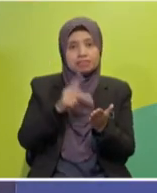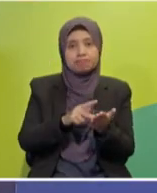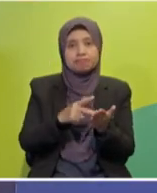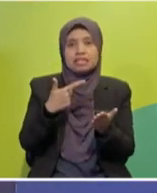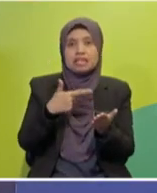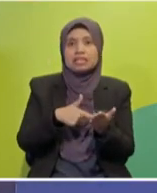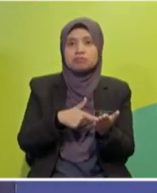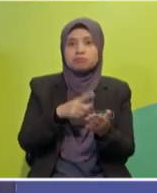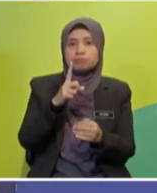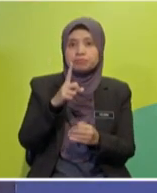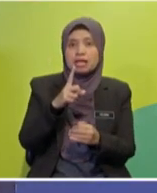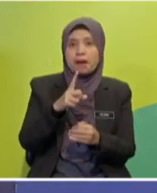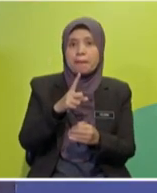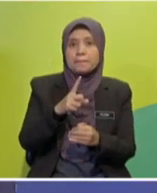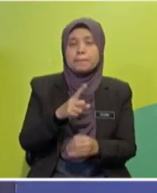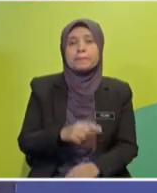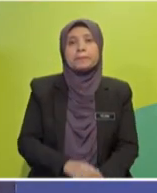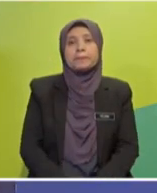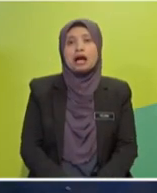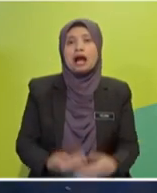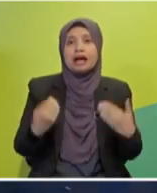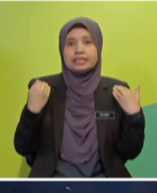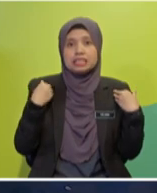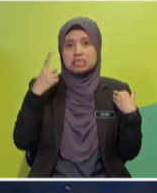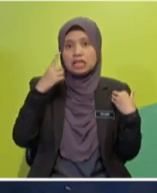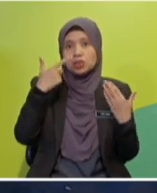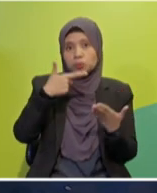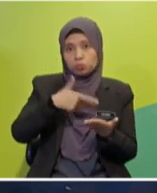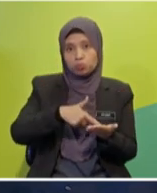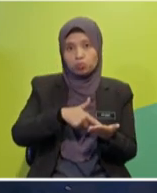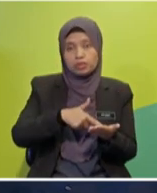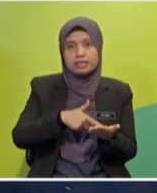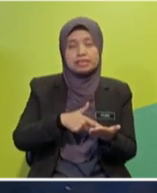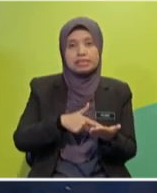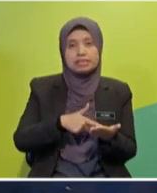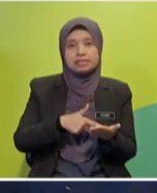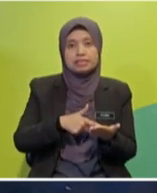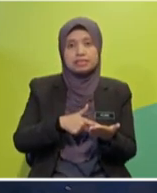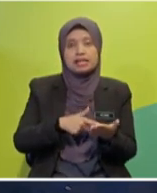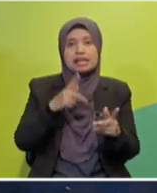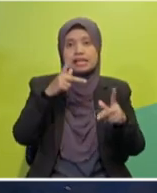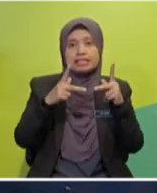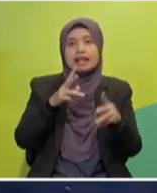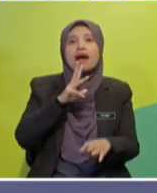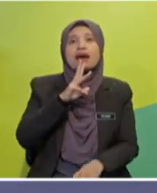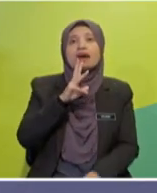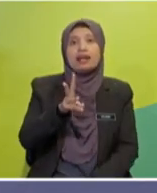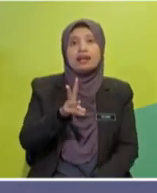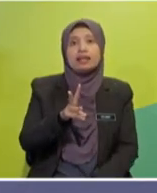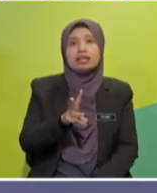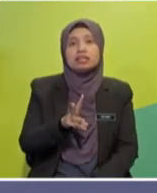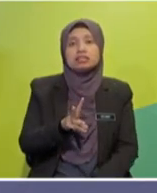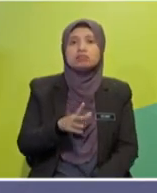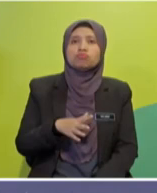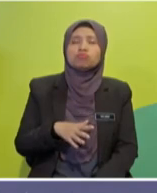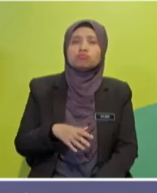satu depan Hanif tu. Ada satu lagi. Ada satu lagi depan Hanif tu. Ini saya rasa ini